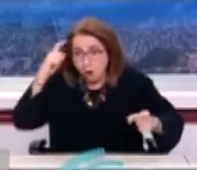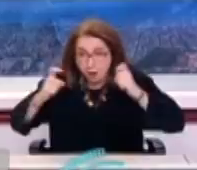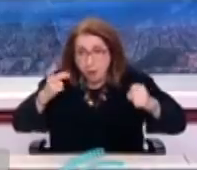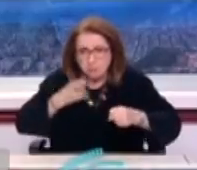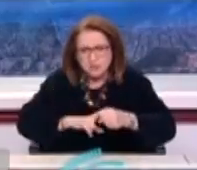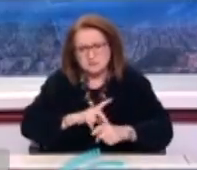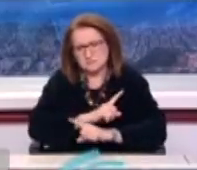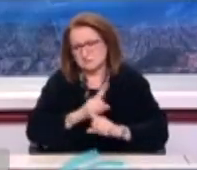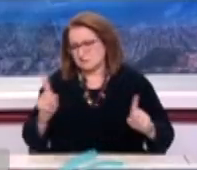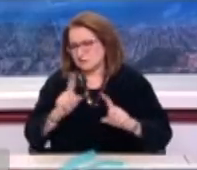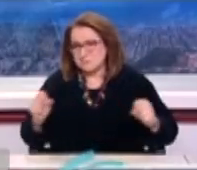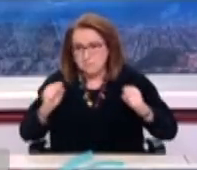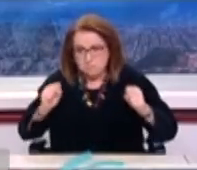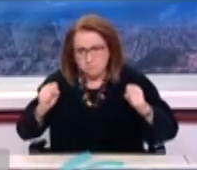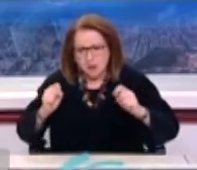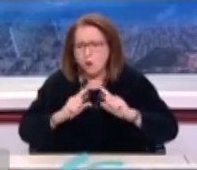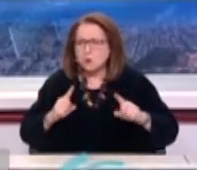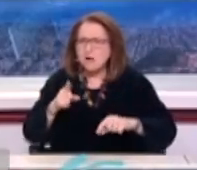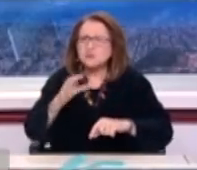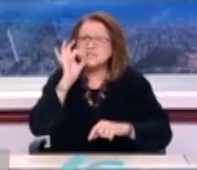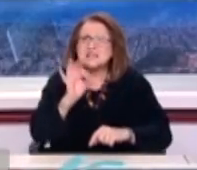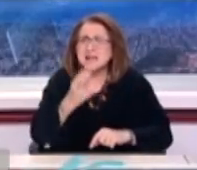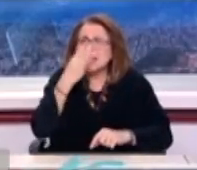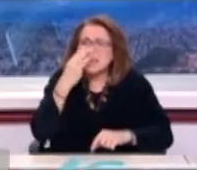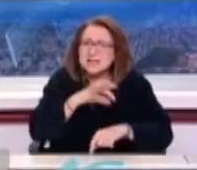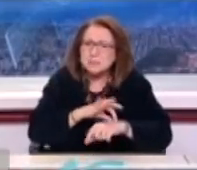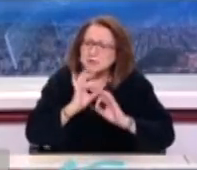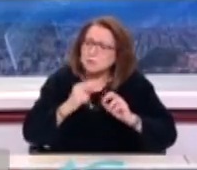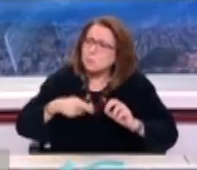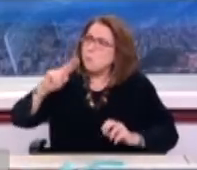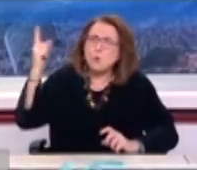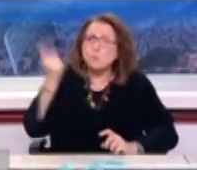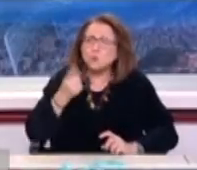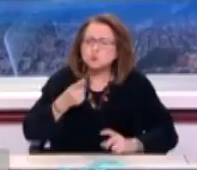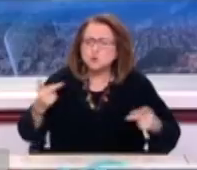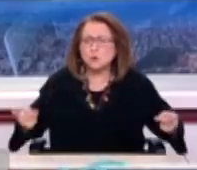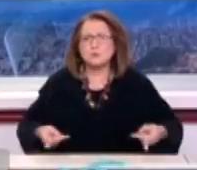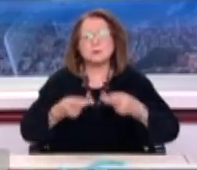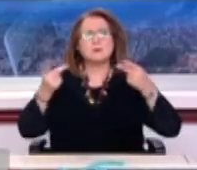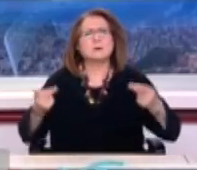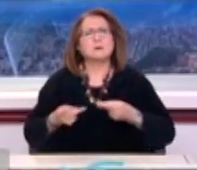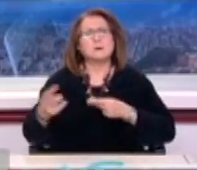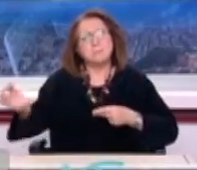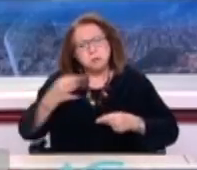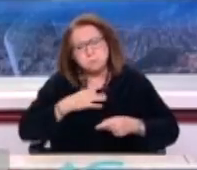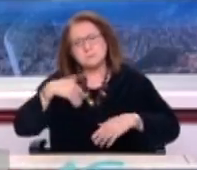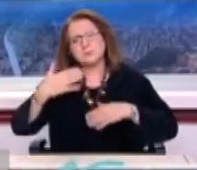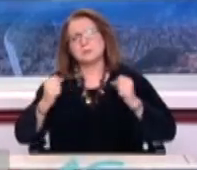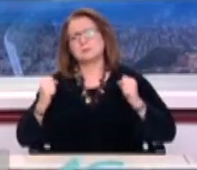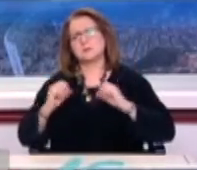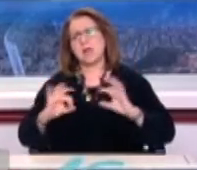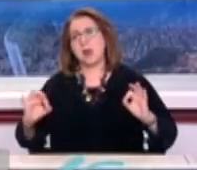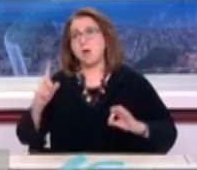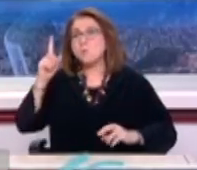Δεν χρειάζεται κανένας πανικός. Ιατρική βοήθεια στις περιπτώσεις αυτές αναζητούν οι άνθρωποι που έχουν τα σοβαρά συμπτώματα